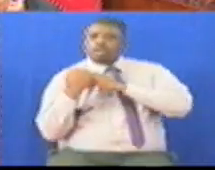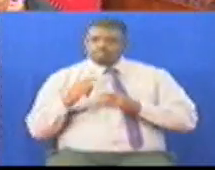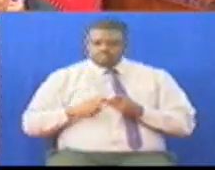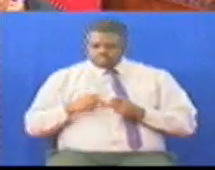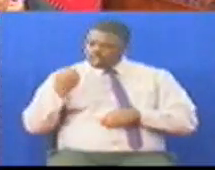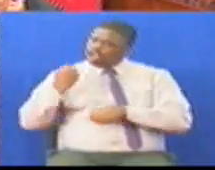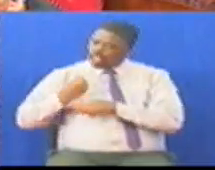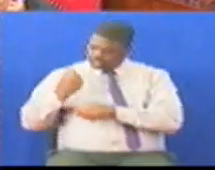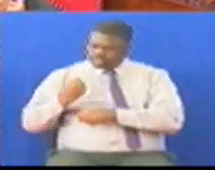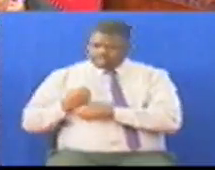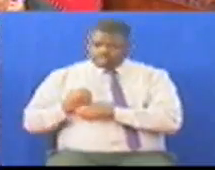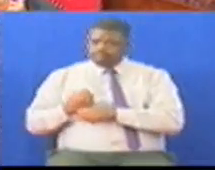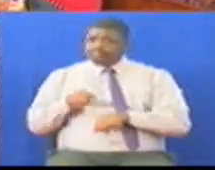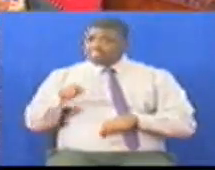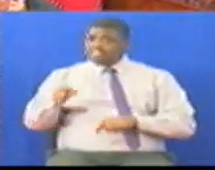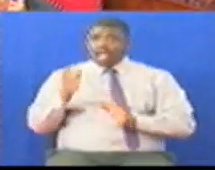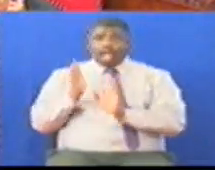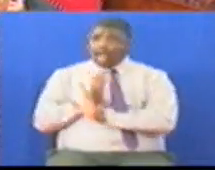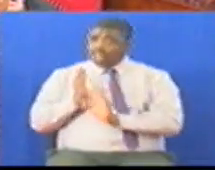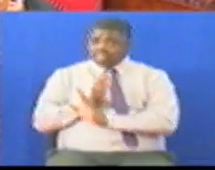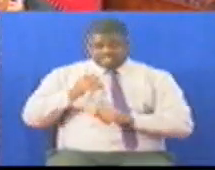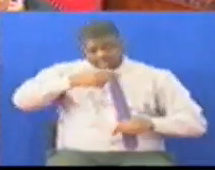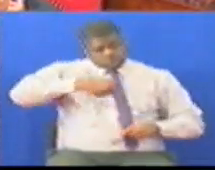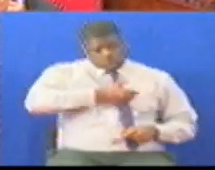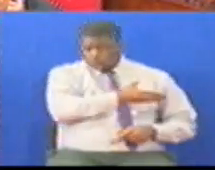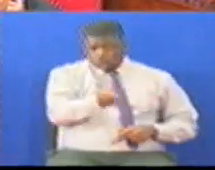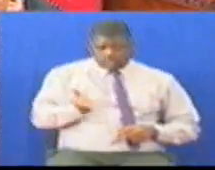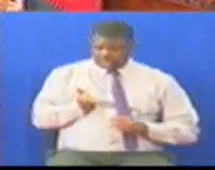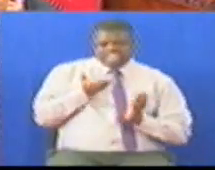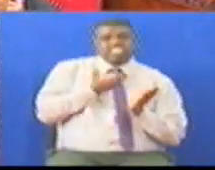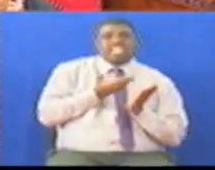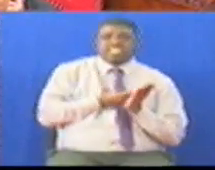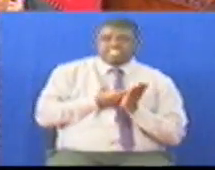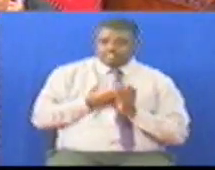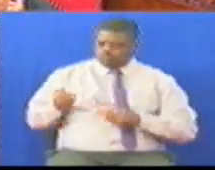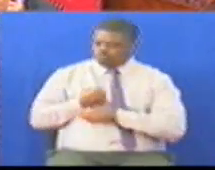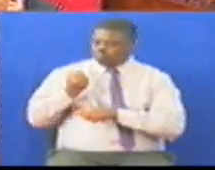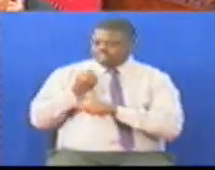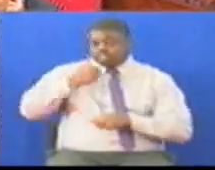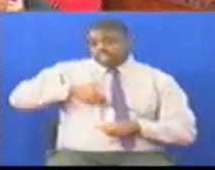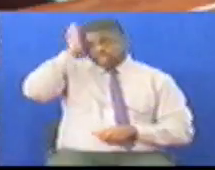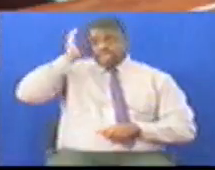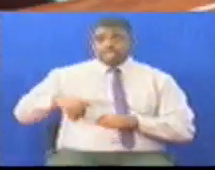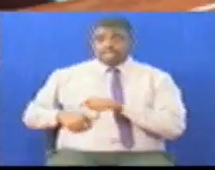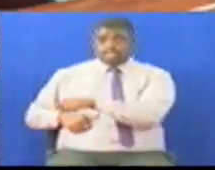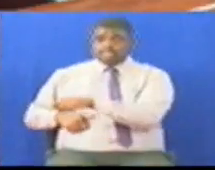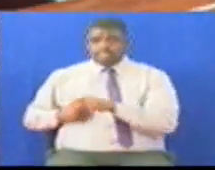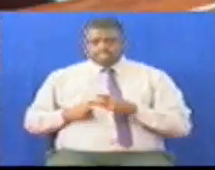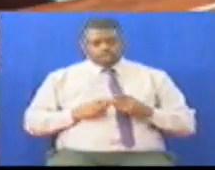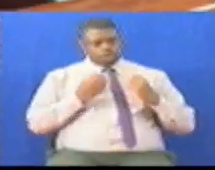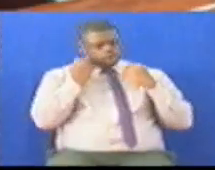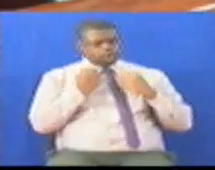wa umma, hali ambayo sote ni mashahidi kuwa utumishi wa umma